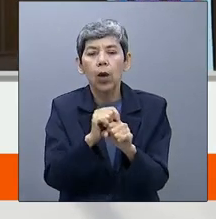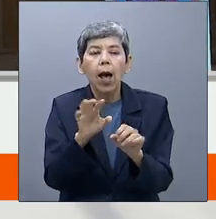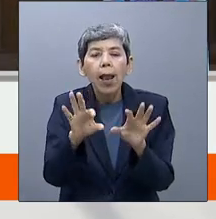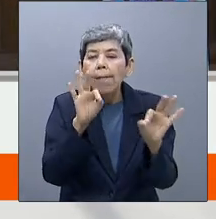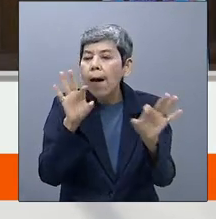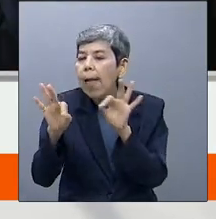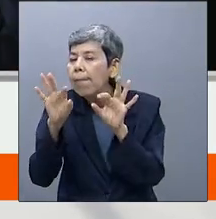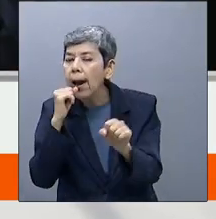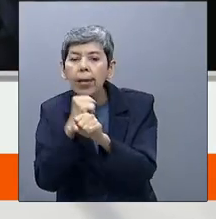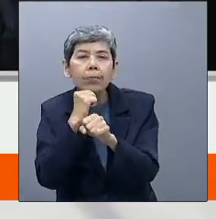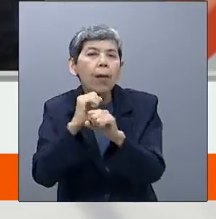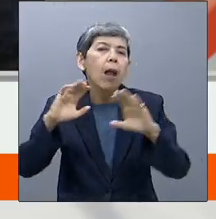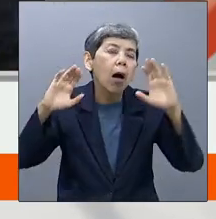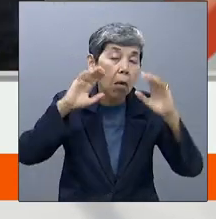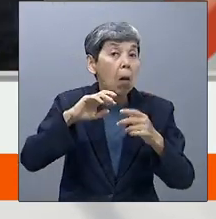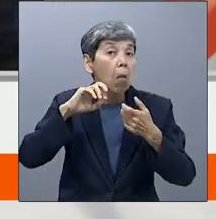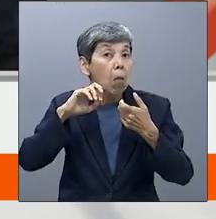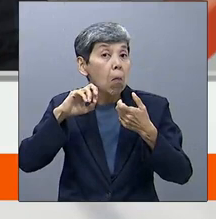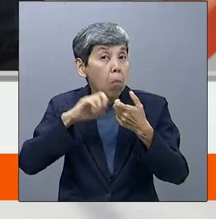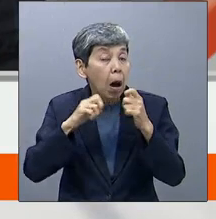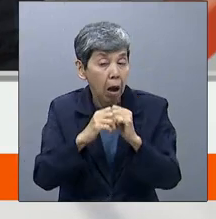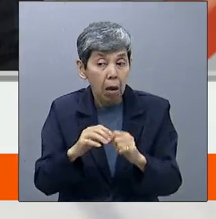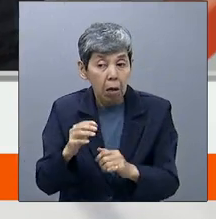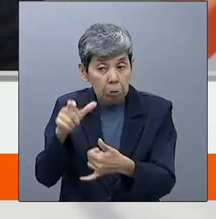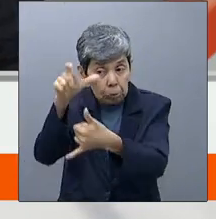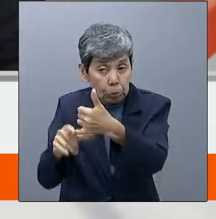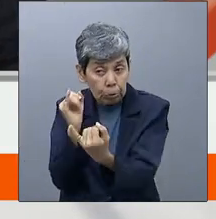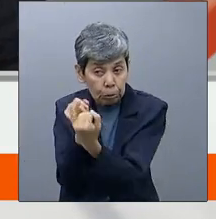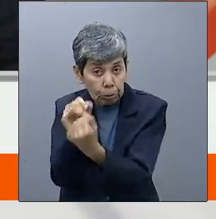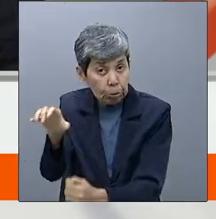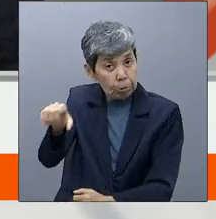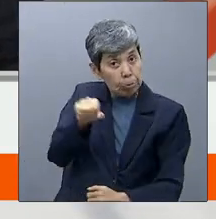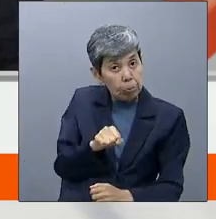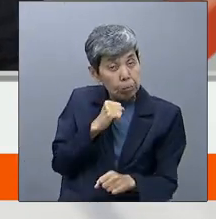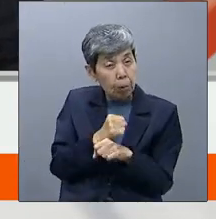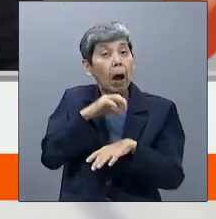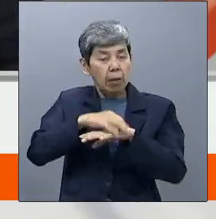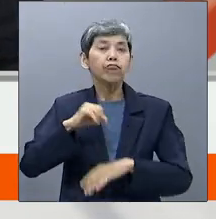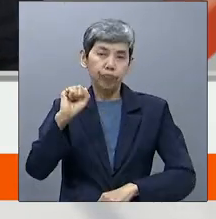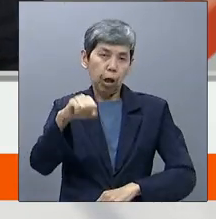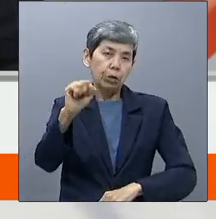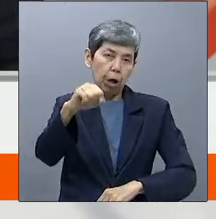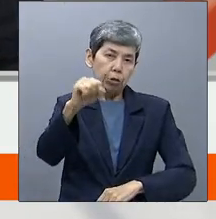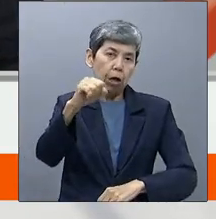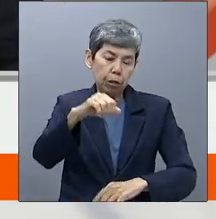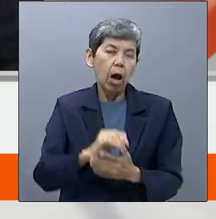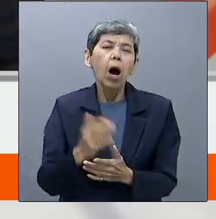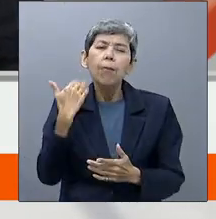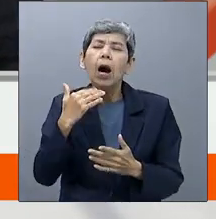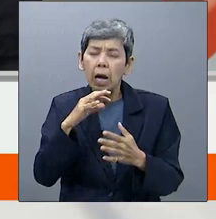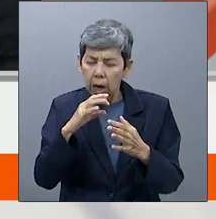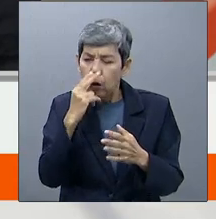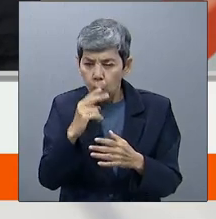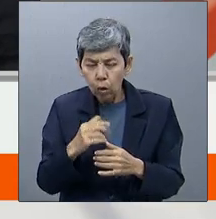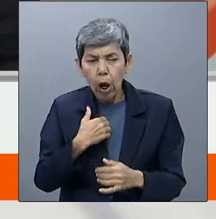อกเข้ามารับราชการ มันกลายเป็นช่องว่างในการล็อกคนเข้ามาหรือเปล่าคะ ใช่ใช่ช่องว่างก็หมายความว่าอย่างบอก